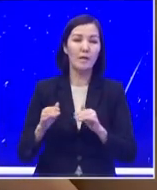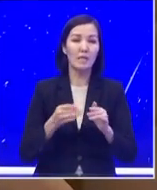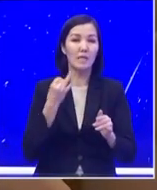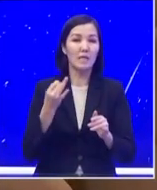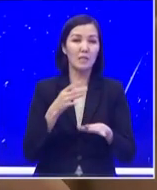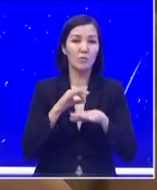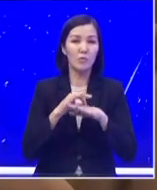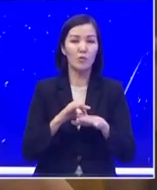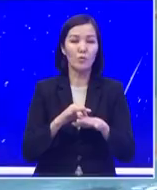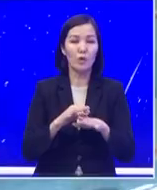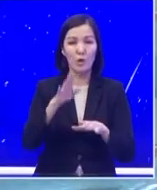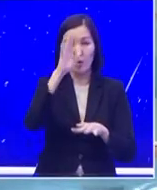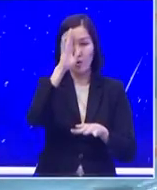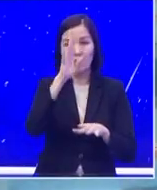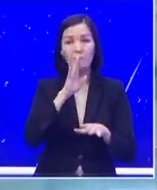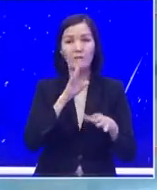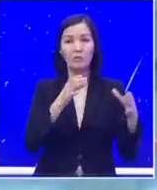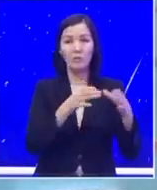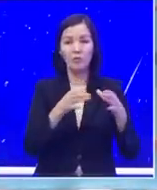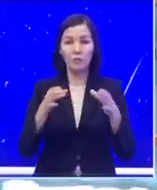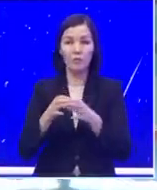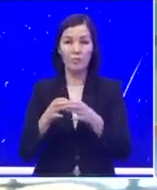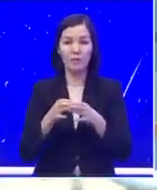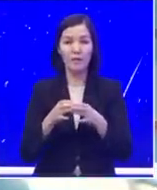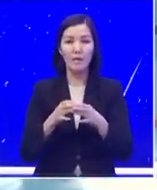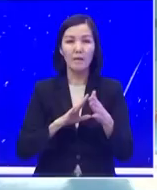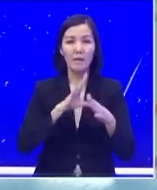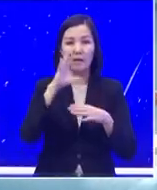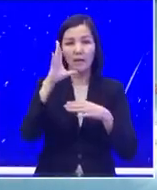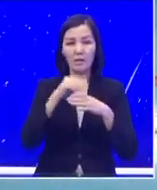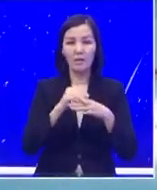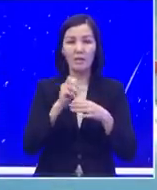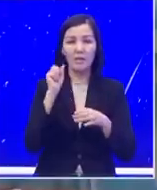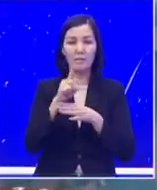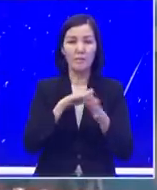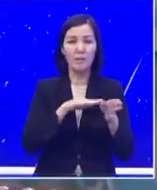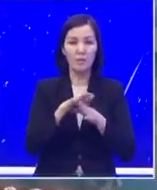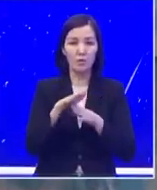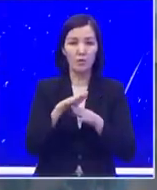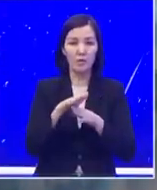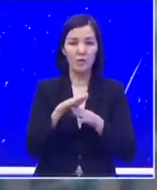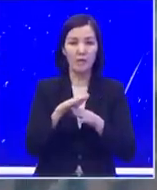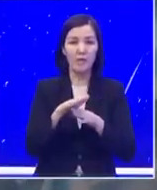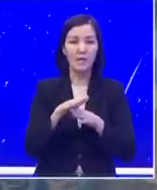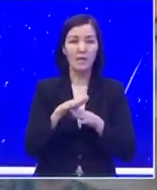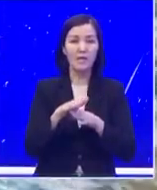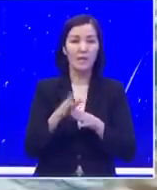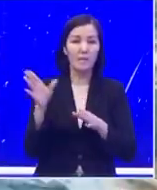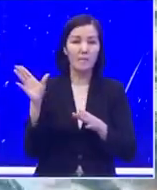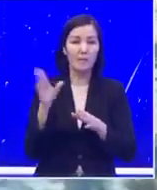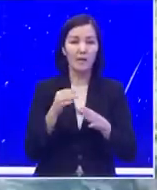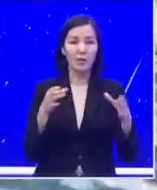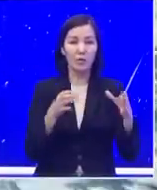Жас жасымен ол қызына қарай топтасқан жеткіншектер күні бойы бірнеше сынақтан өтті. Арқамен жүзу кезеңінде бағындырып,